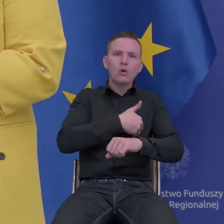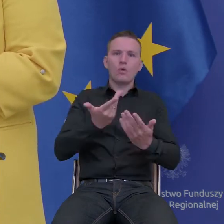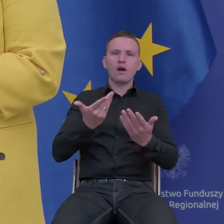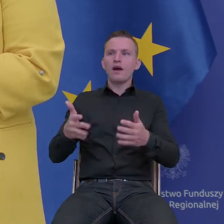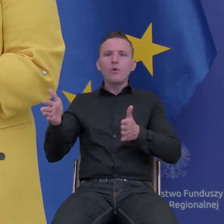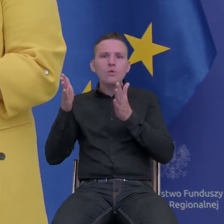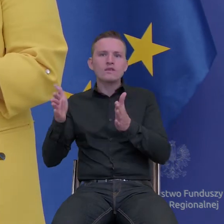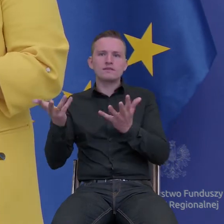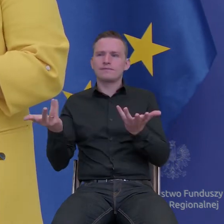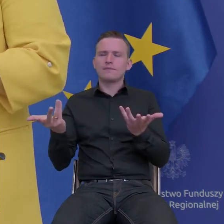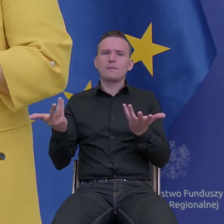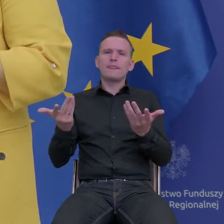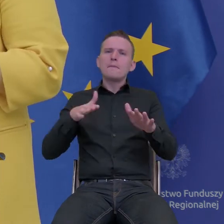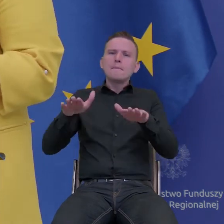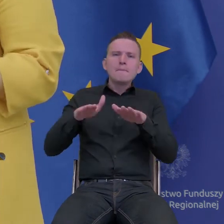to, szanowni państwo,